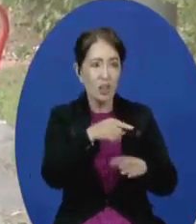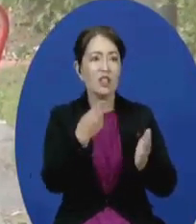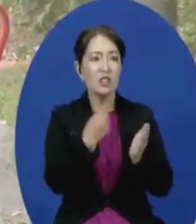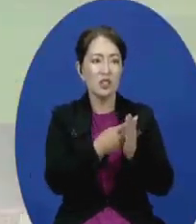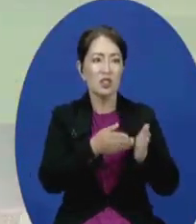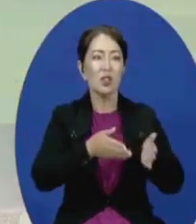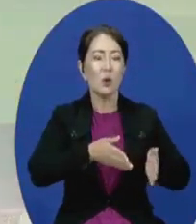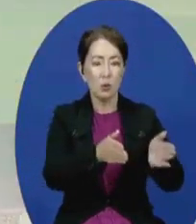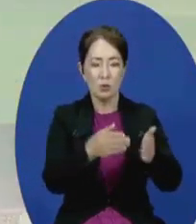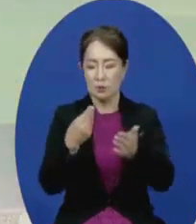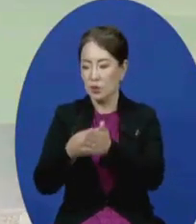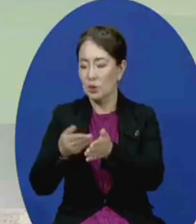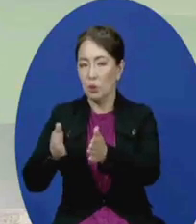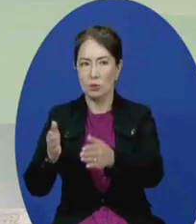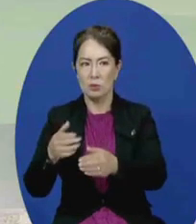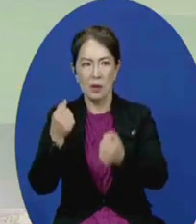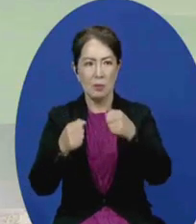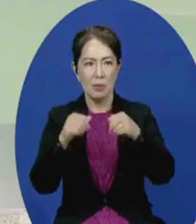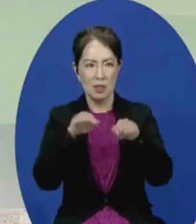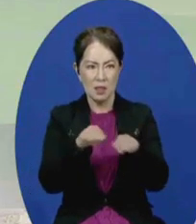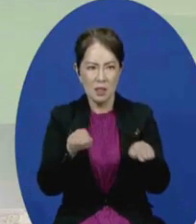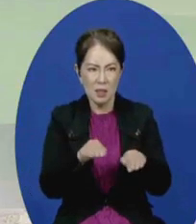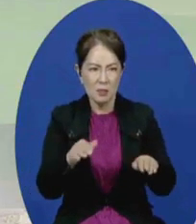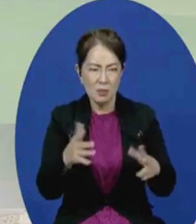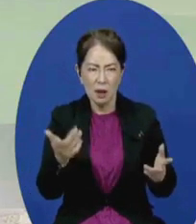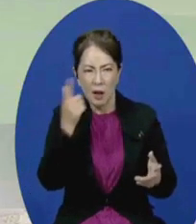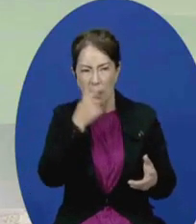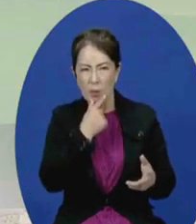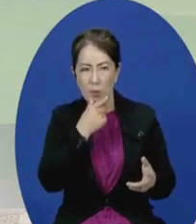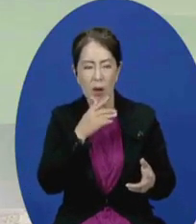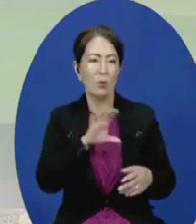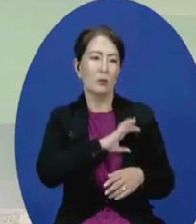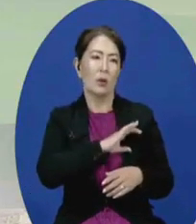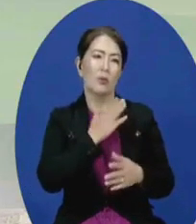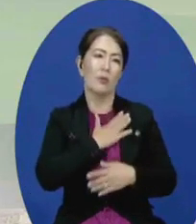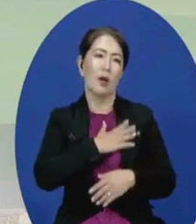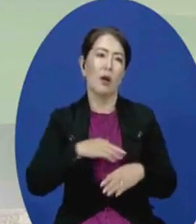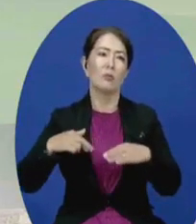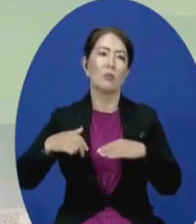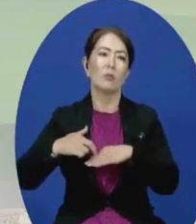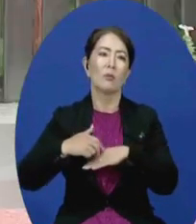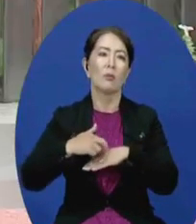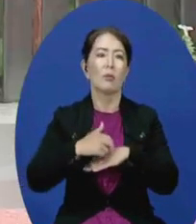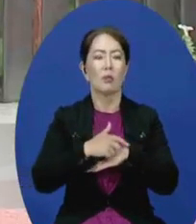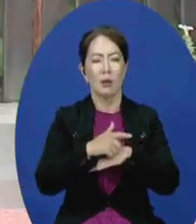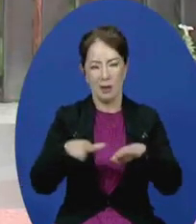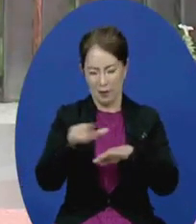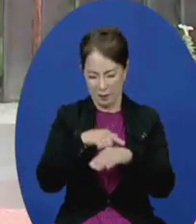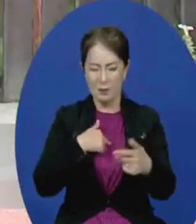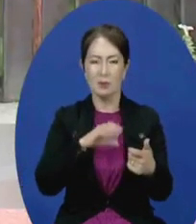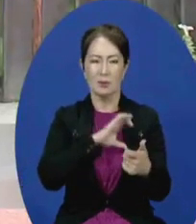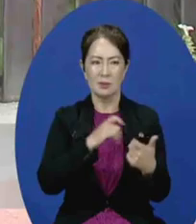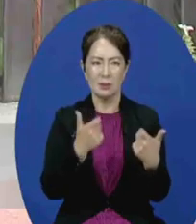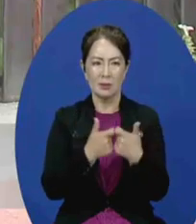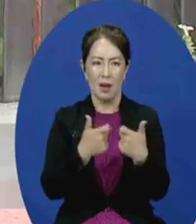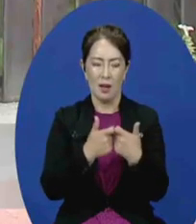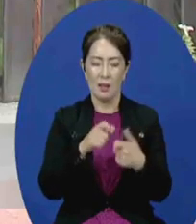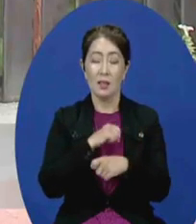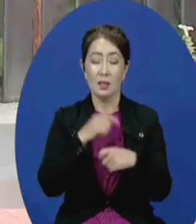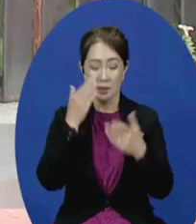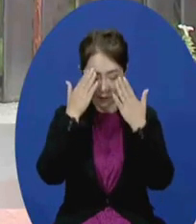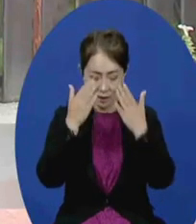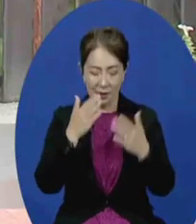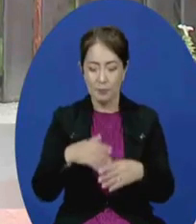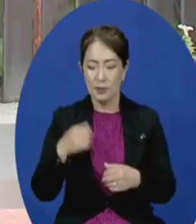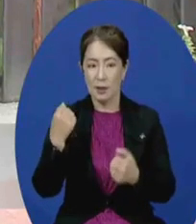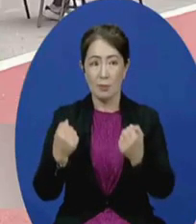гудамжтай болгохоор тооцоолжээ. Мэдээж машин тавих талбай багсаж байгаа харамсалтайч тааламжтай 50 алхах талбай нэмэгдэж байгаад иргэд талархаж байсан. Харин